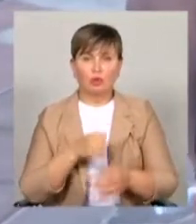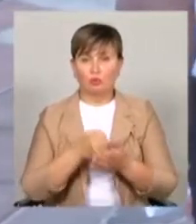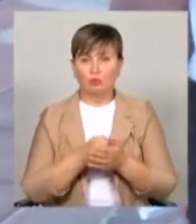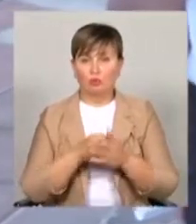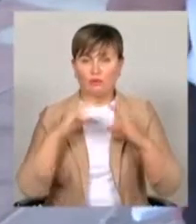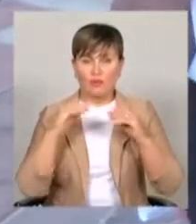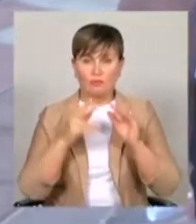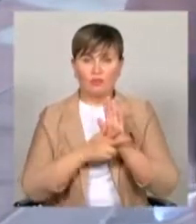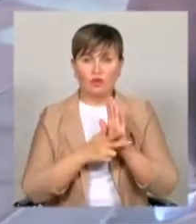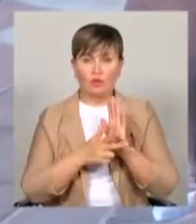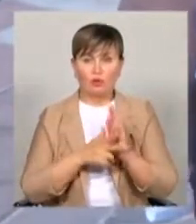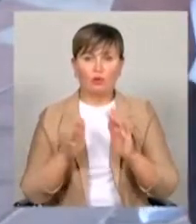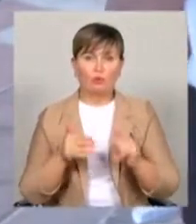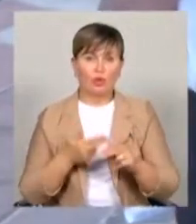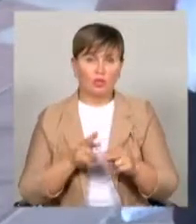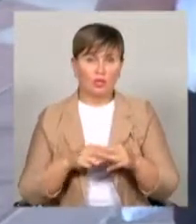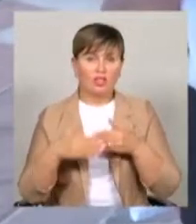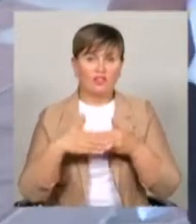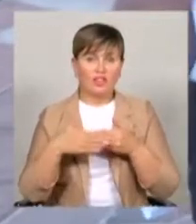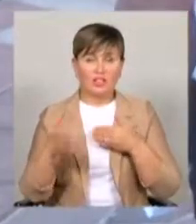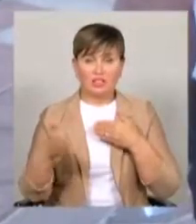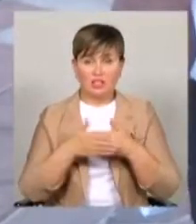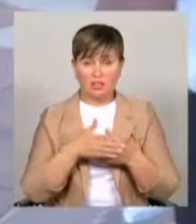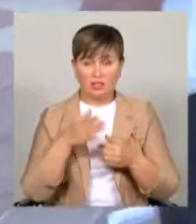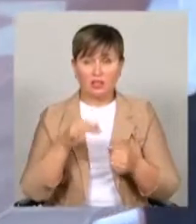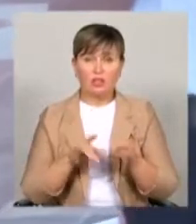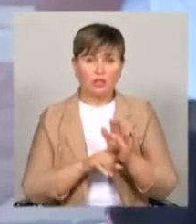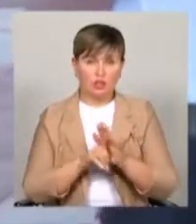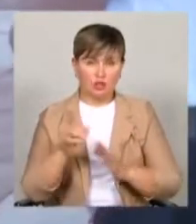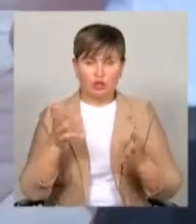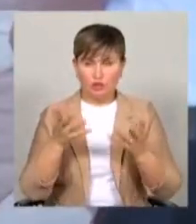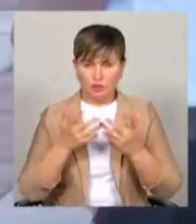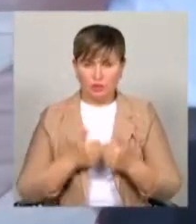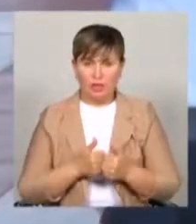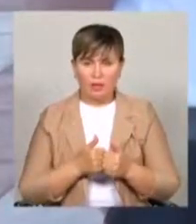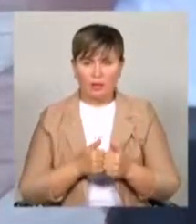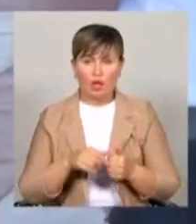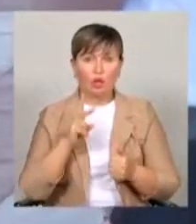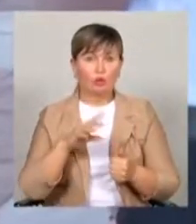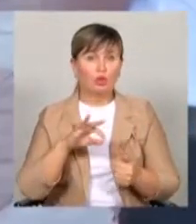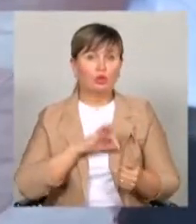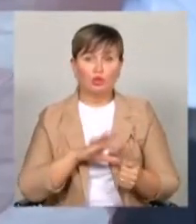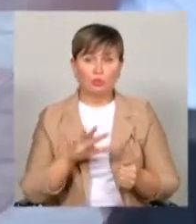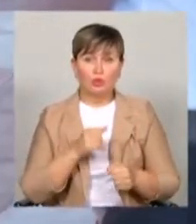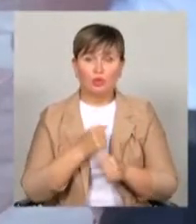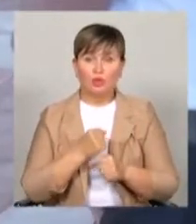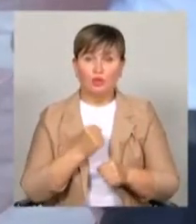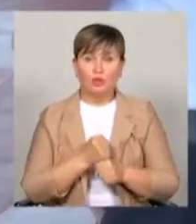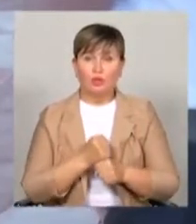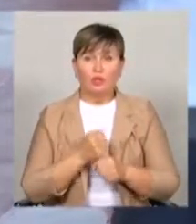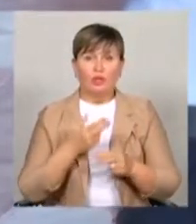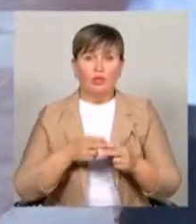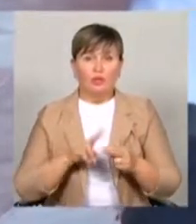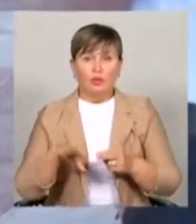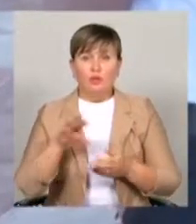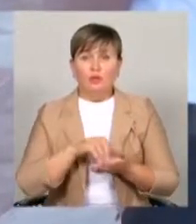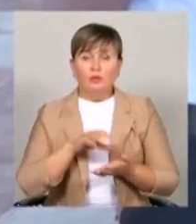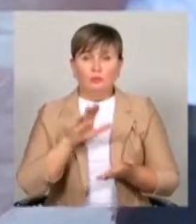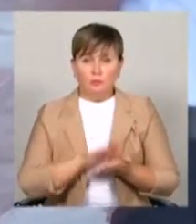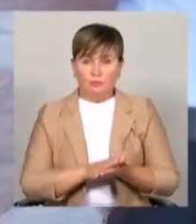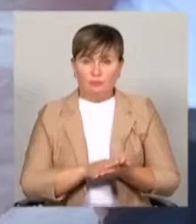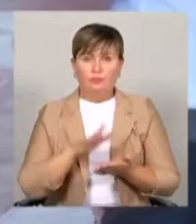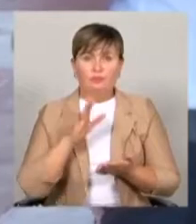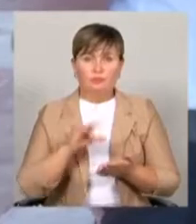часов, после этого двери закрываются, и начинается подсчет неиспользованных бюллетеней членами комиссии. Это все фиксируется